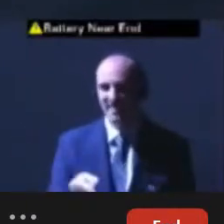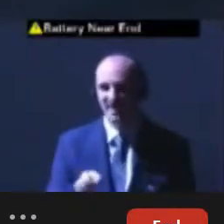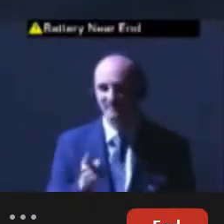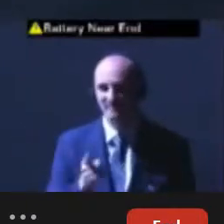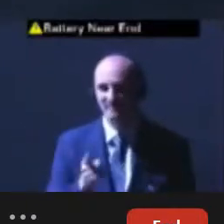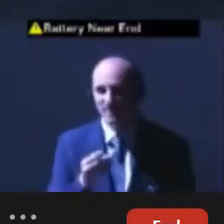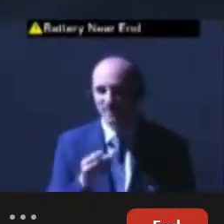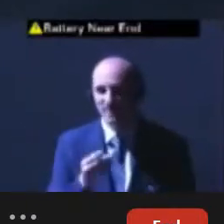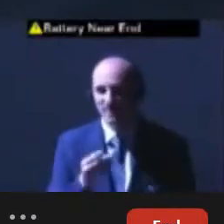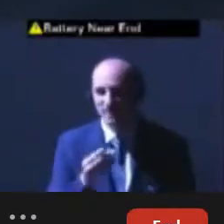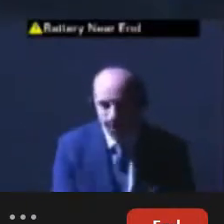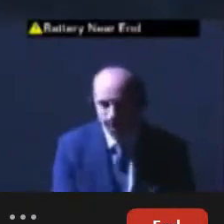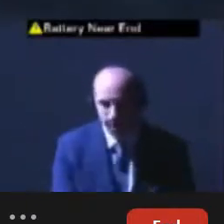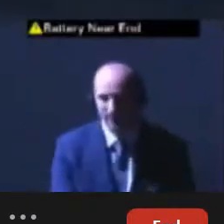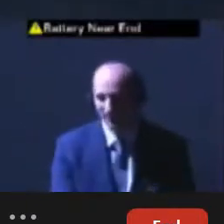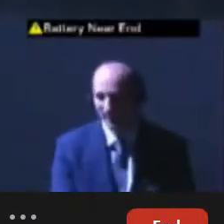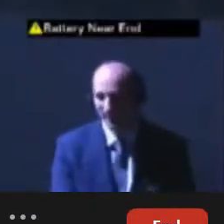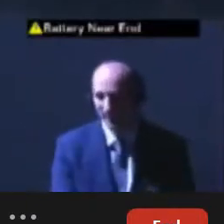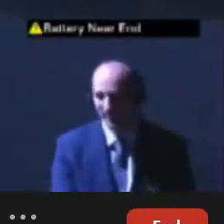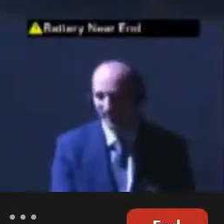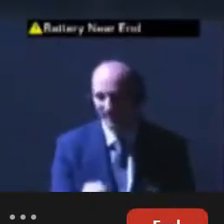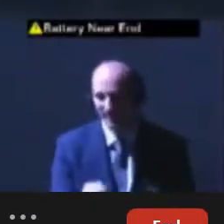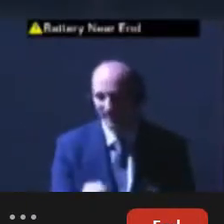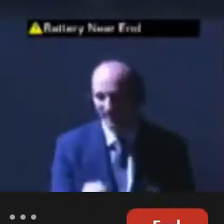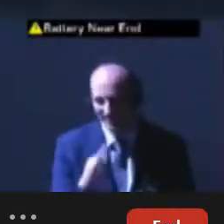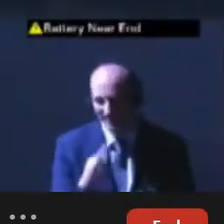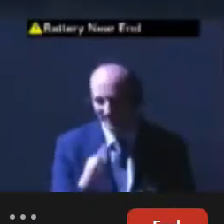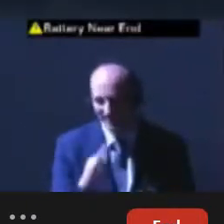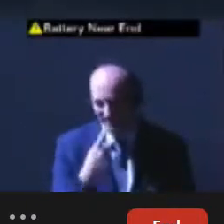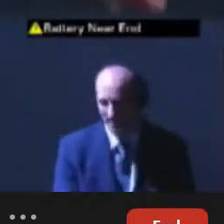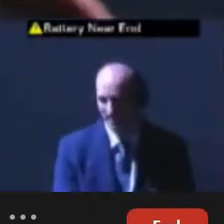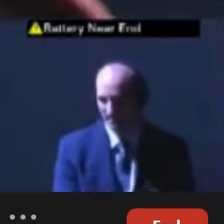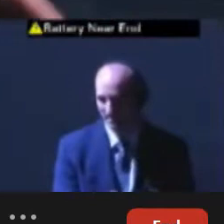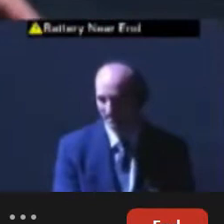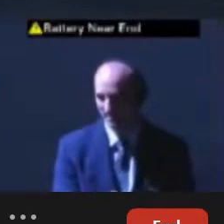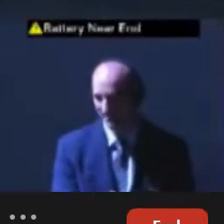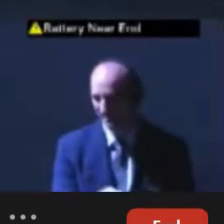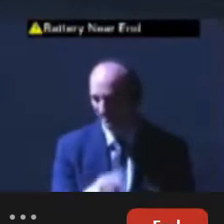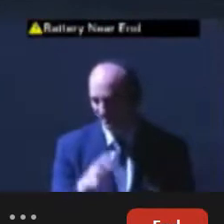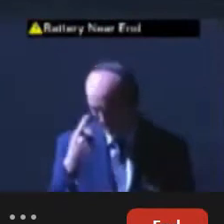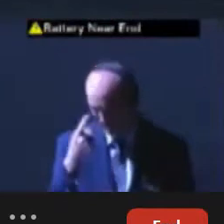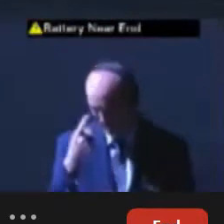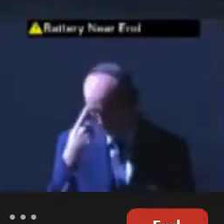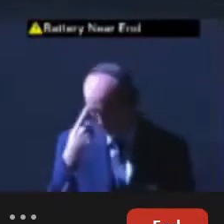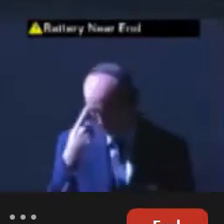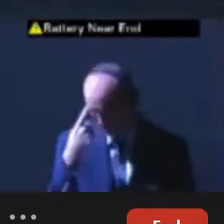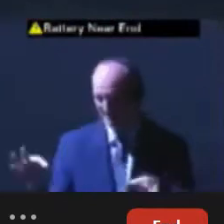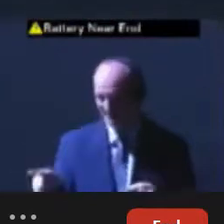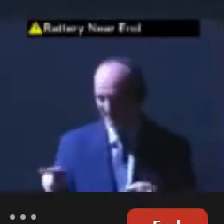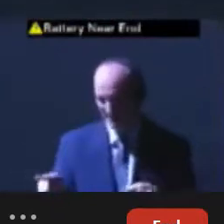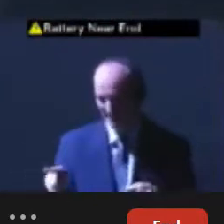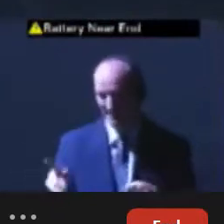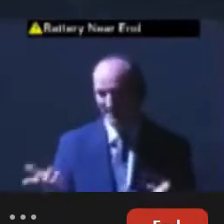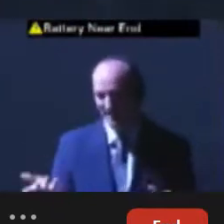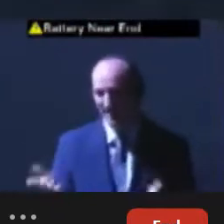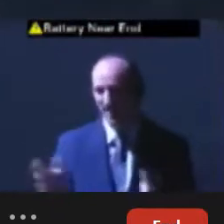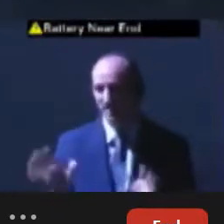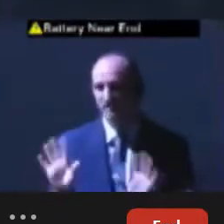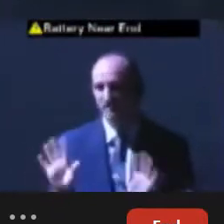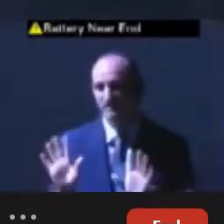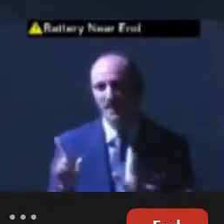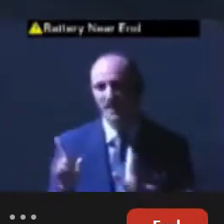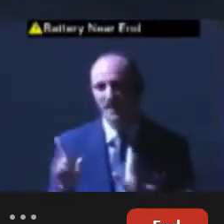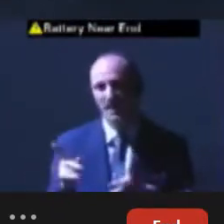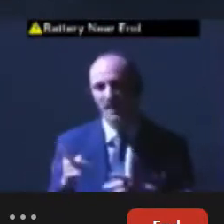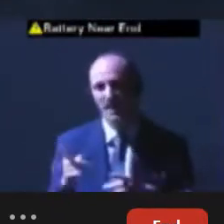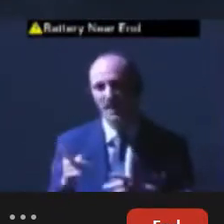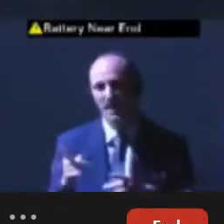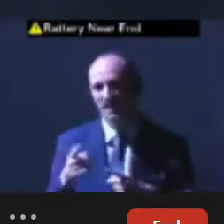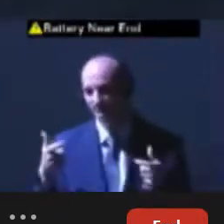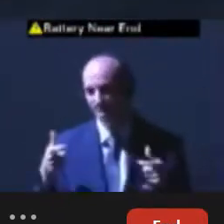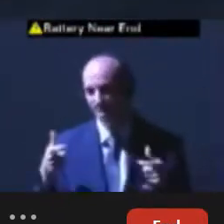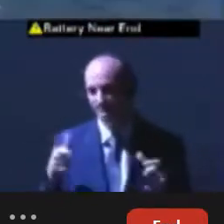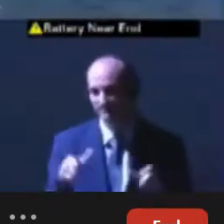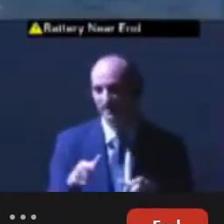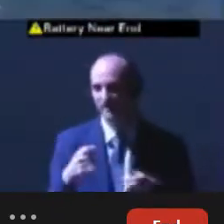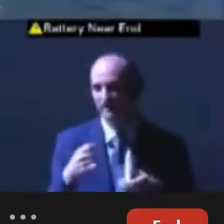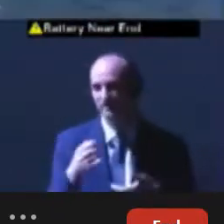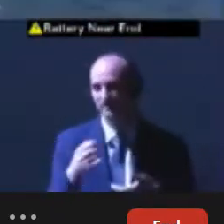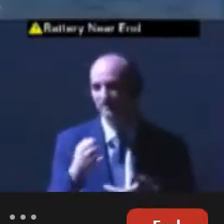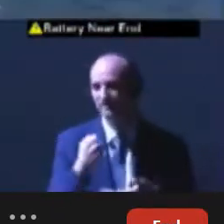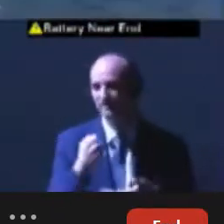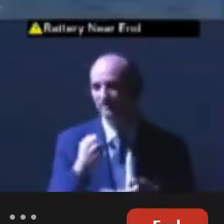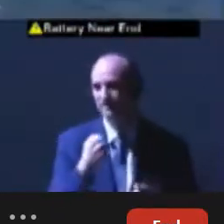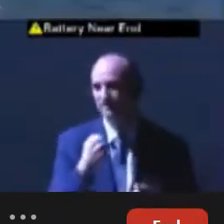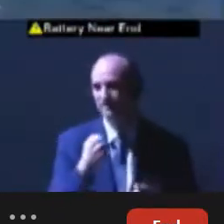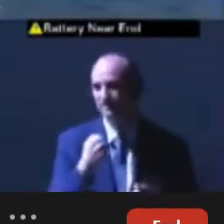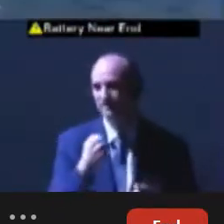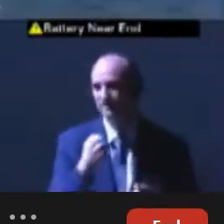gia vào lĩnh vực tài chính. Tại vì sao? Tại vì chúng ta không có cái lối thoát khác, chúng ta không có cái lựa chọn khác. Thế bây giờ chúng ta